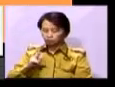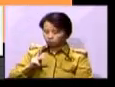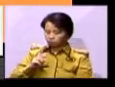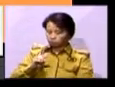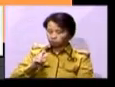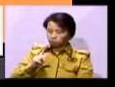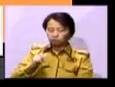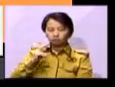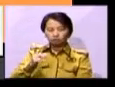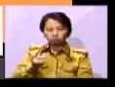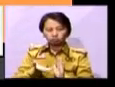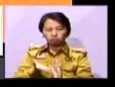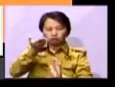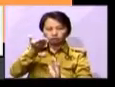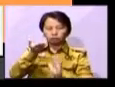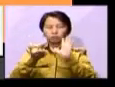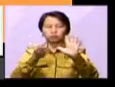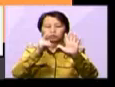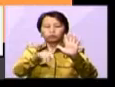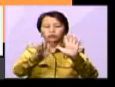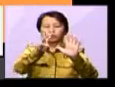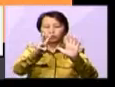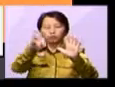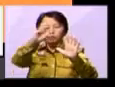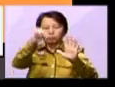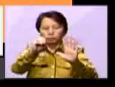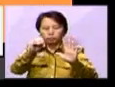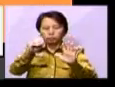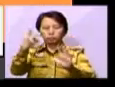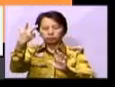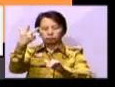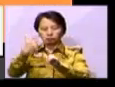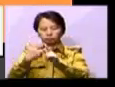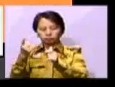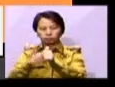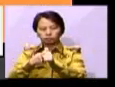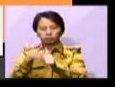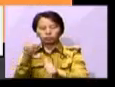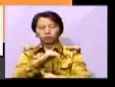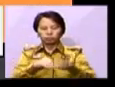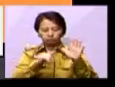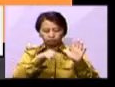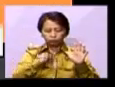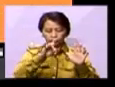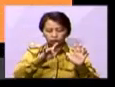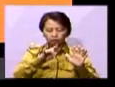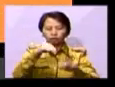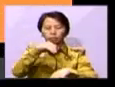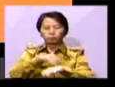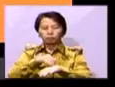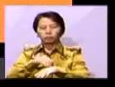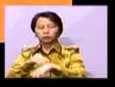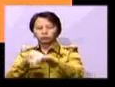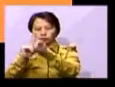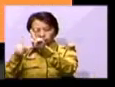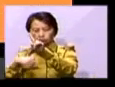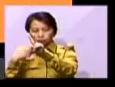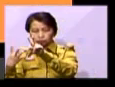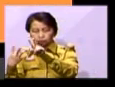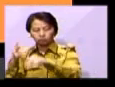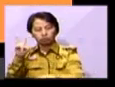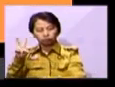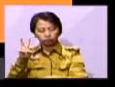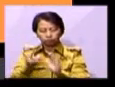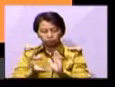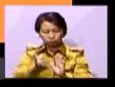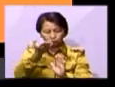KDNK Malaysia meningkat 5.6% pada suku pertama dan 5.8% pada suku kedua. Peningkatan